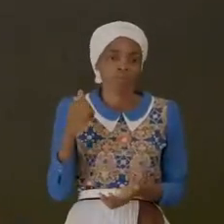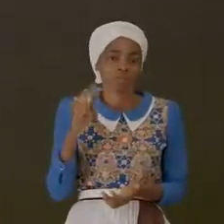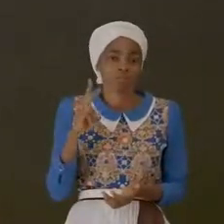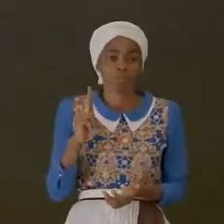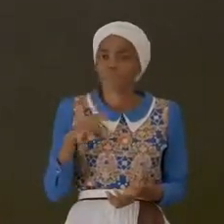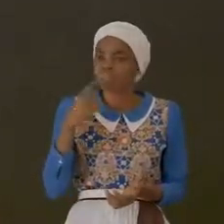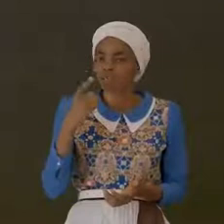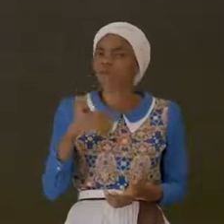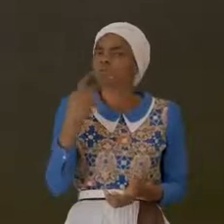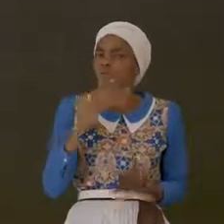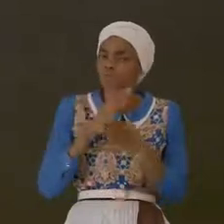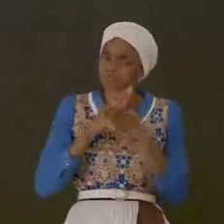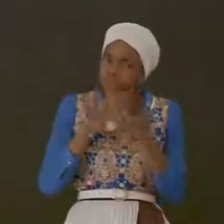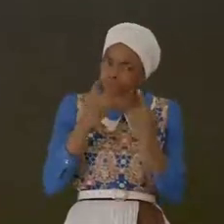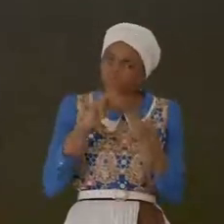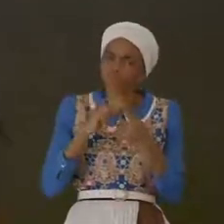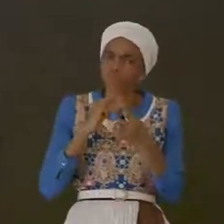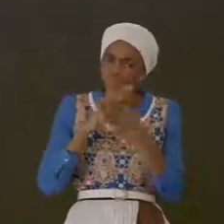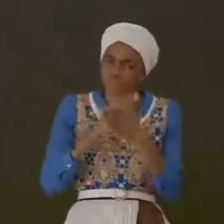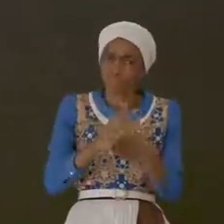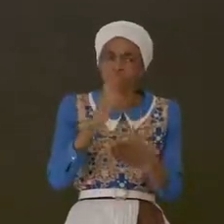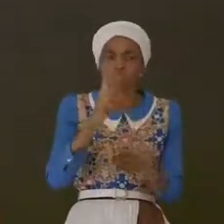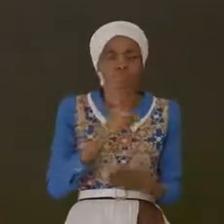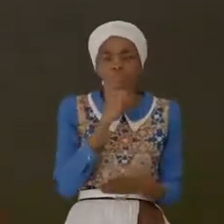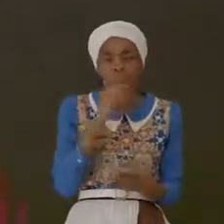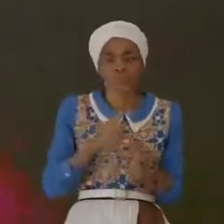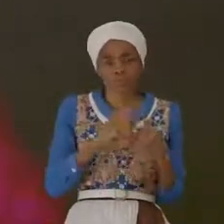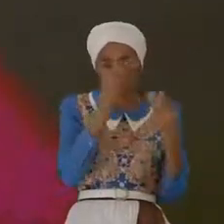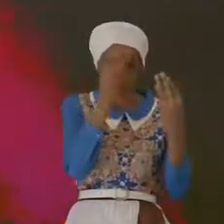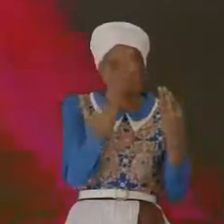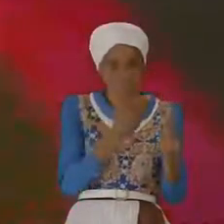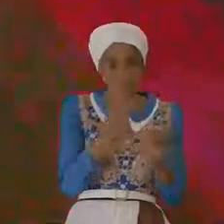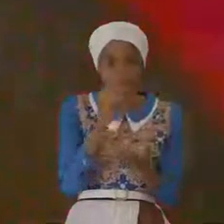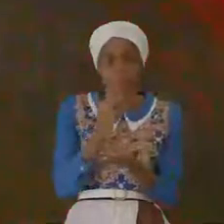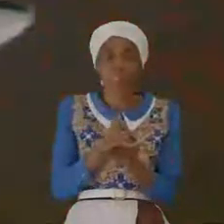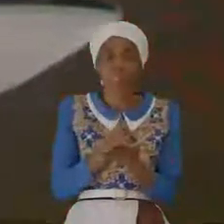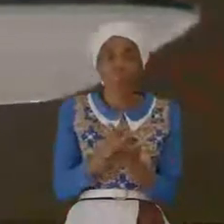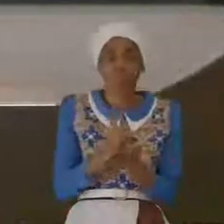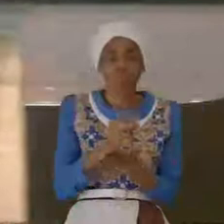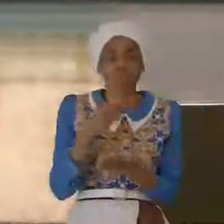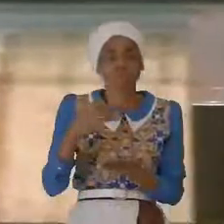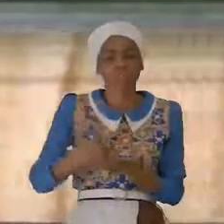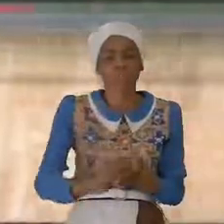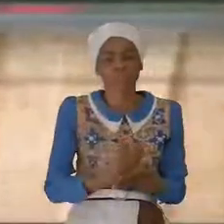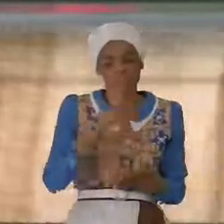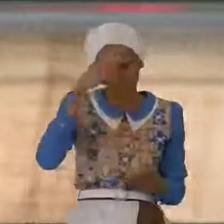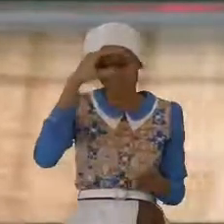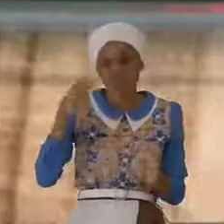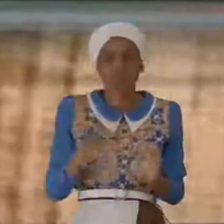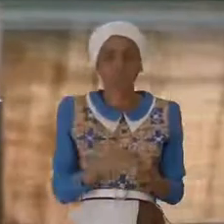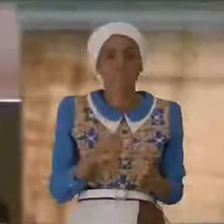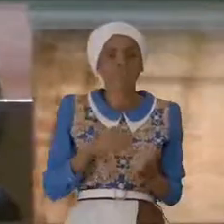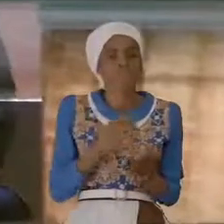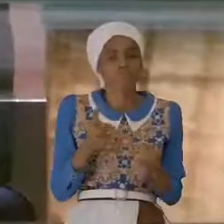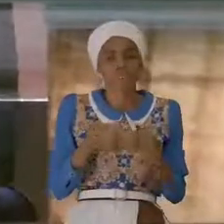Alors, pour vous, qui vous a arrêté pour vous empêcher d'obéir à la vérité